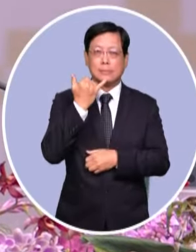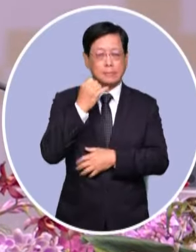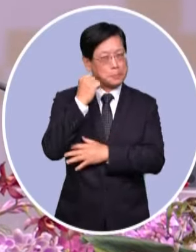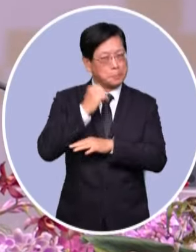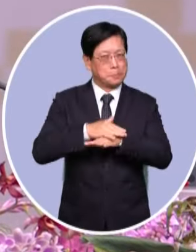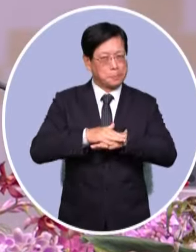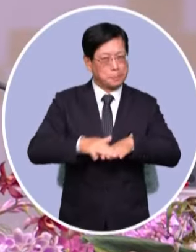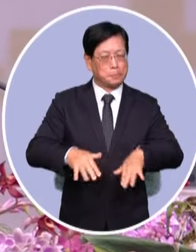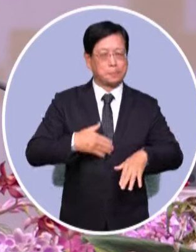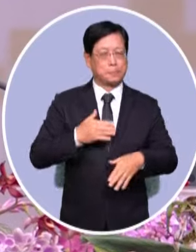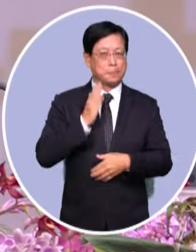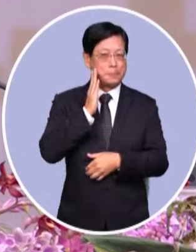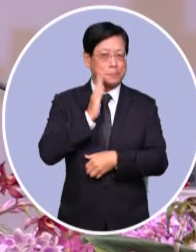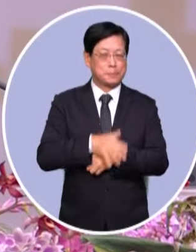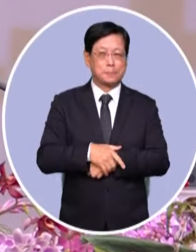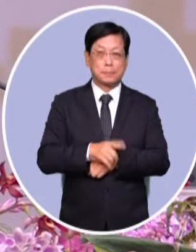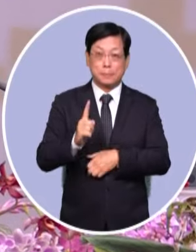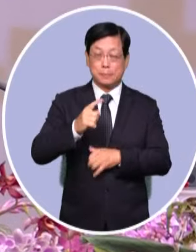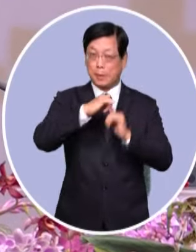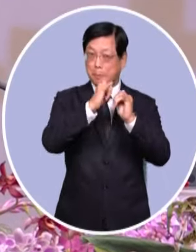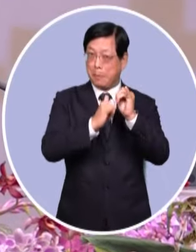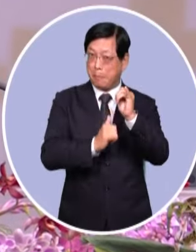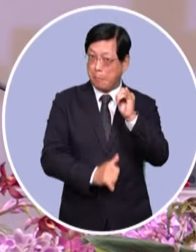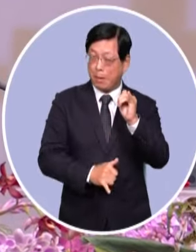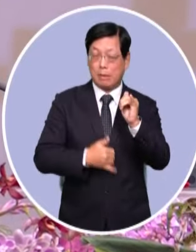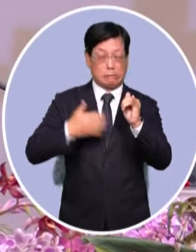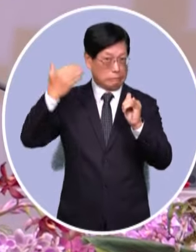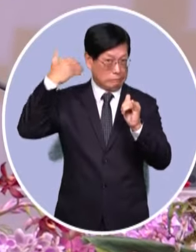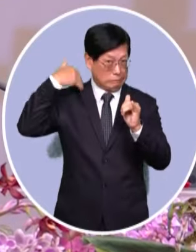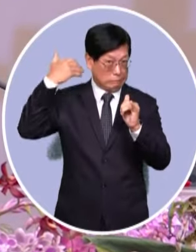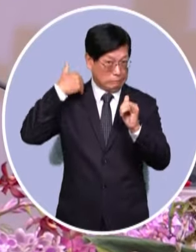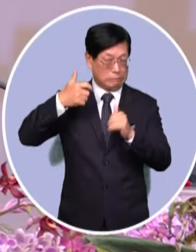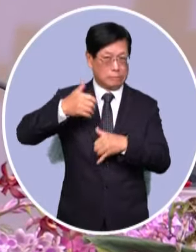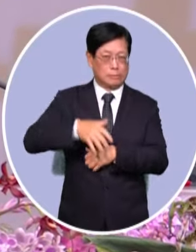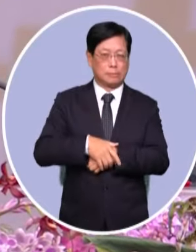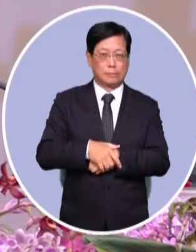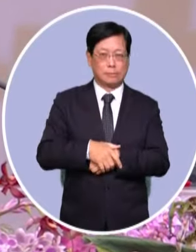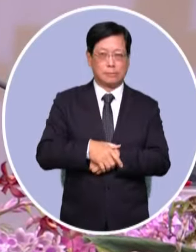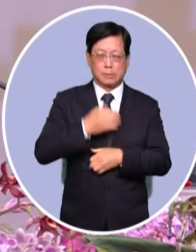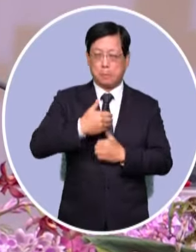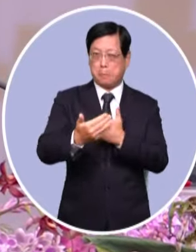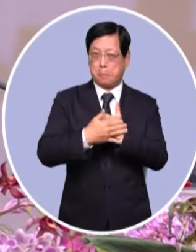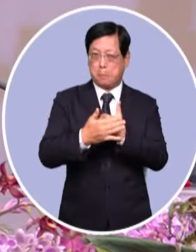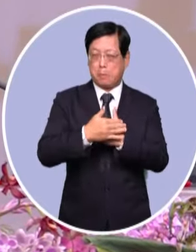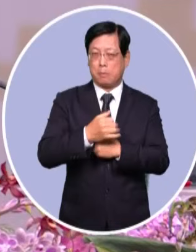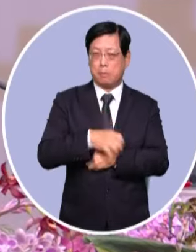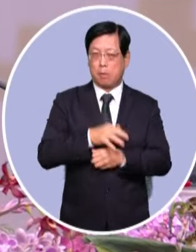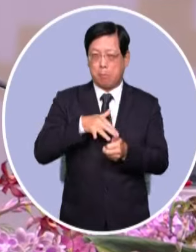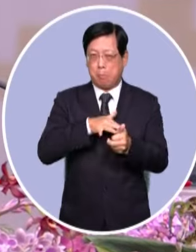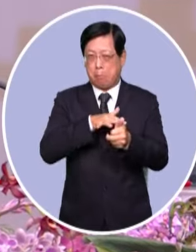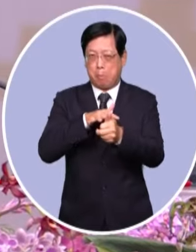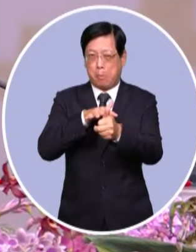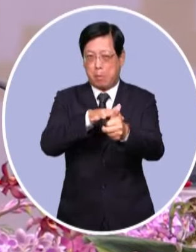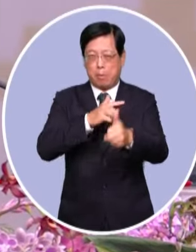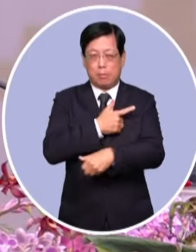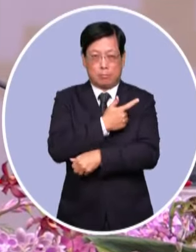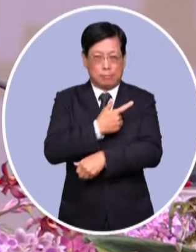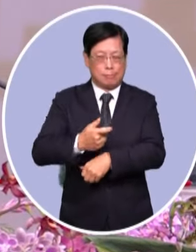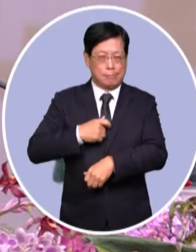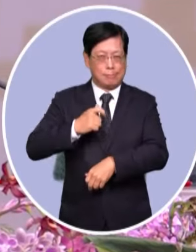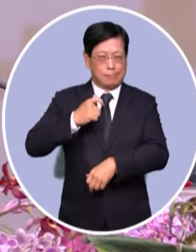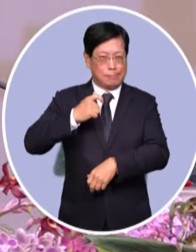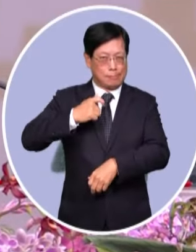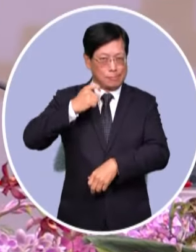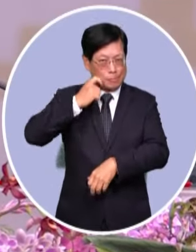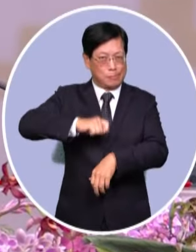居乐业，一代代先贤前辈带领着我们走过最严峻的